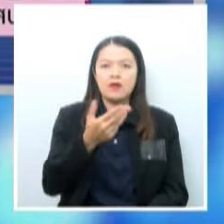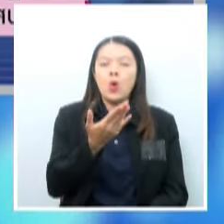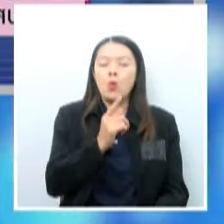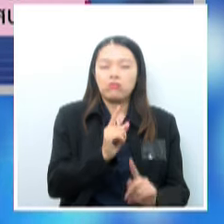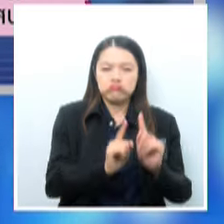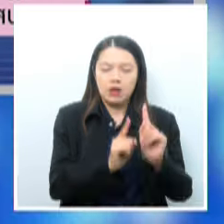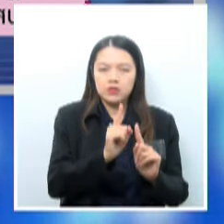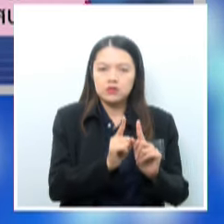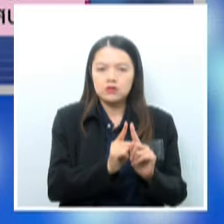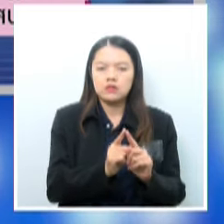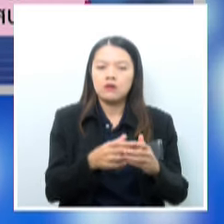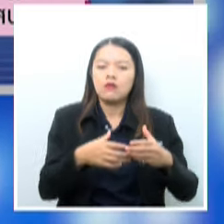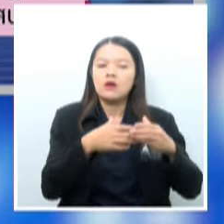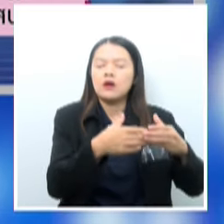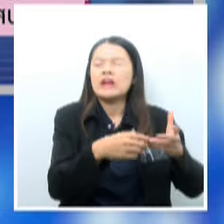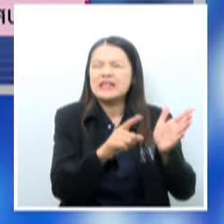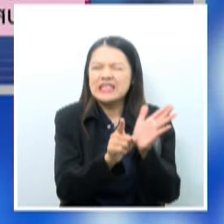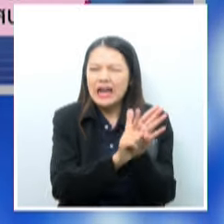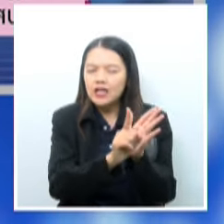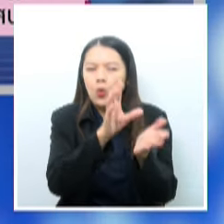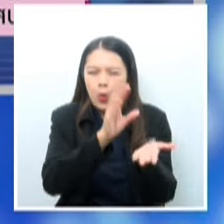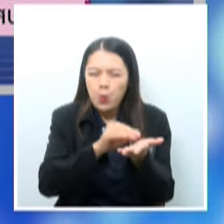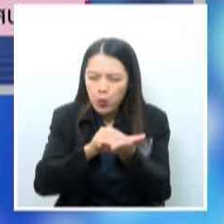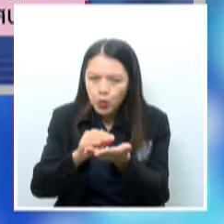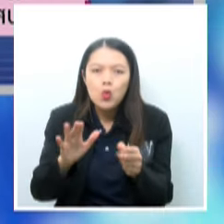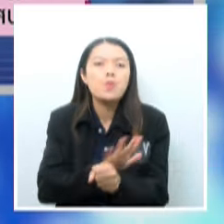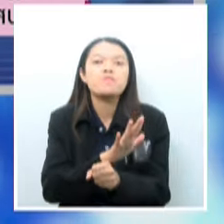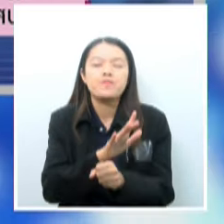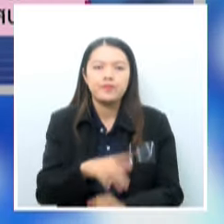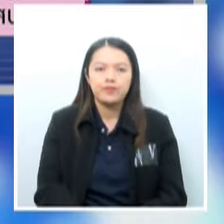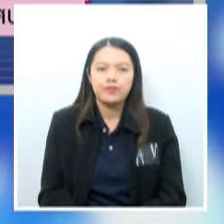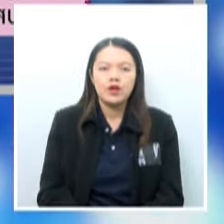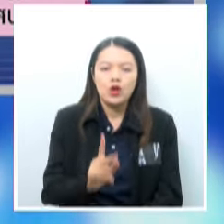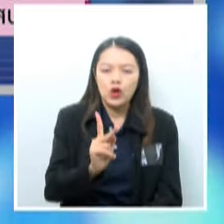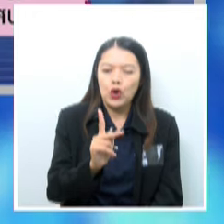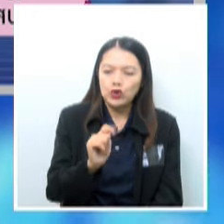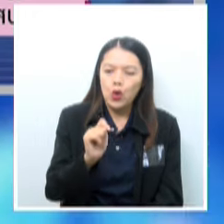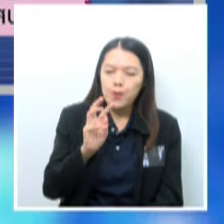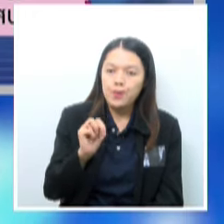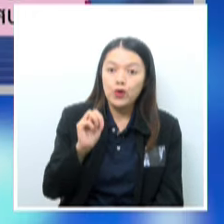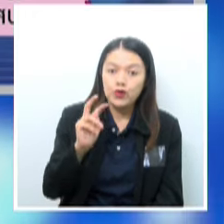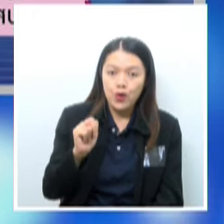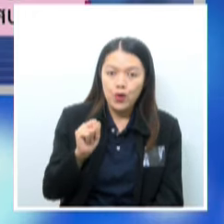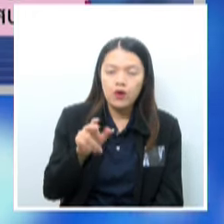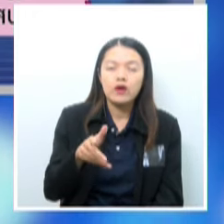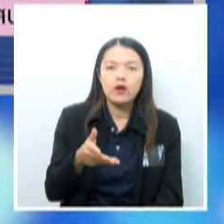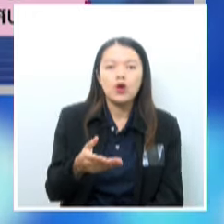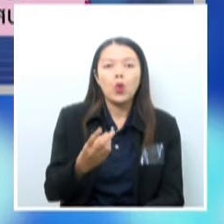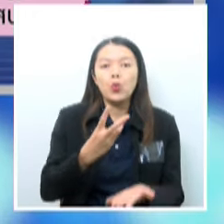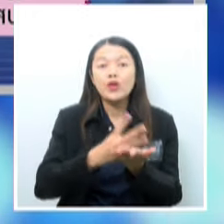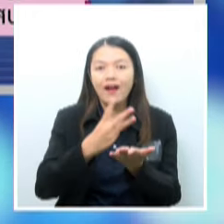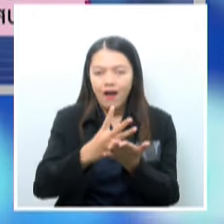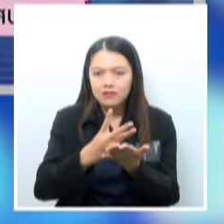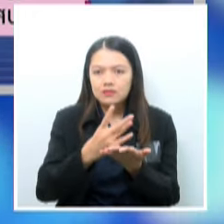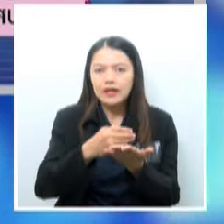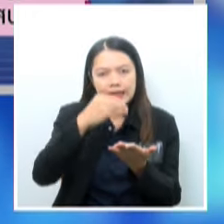น.ลงทีเดียวแล้วลงแล้วได้ข้อมูลทุกตัวเช่นกตปน.เนี่ยเป็นการนิเทศในเรื่องของวิชาการแต่เ